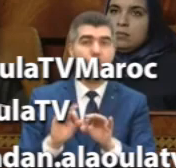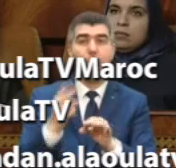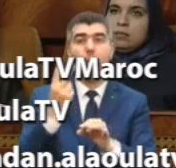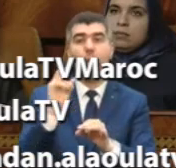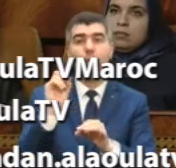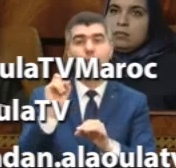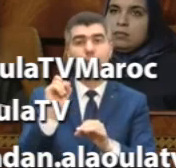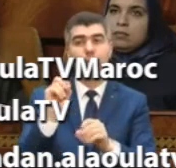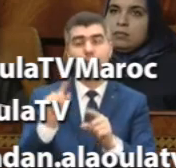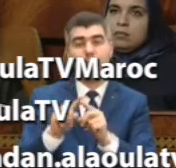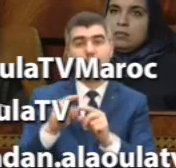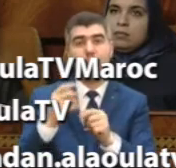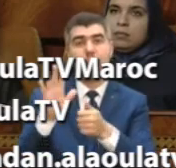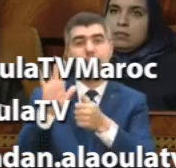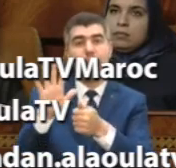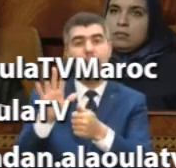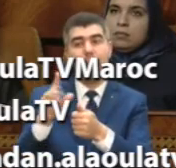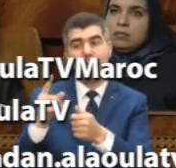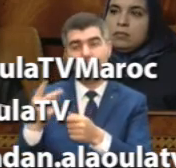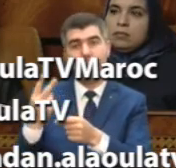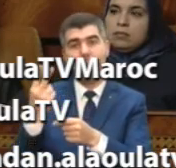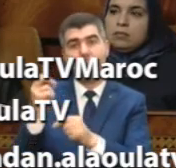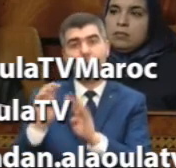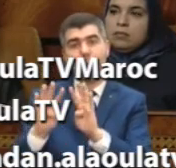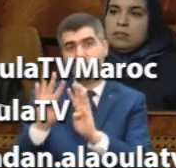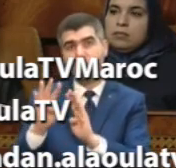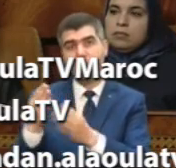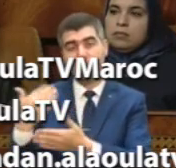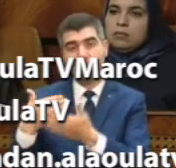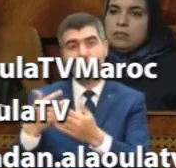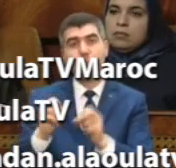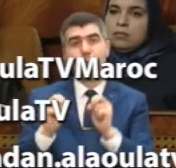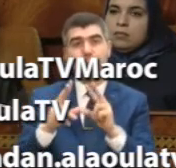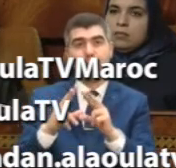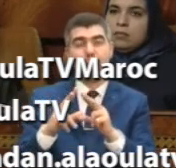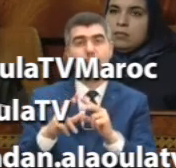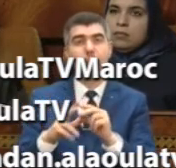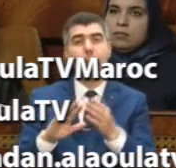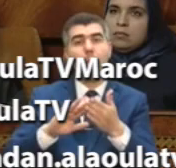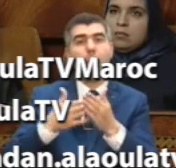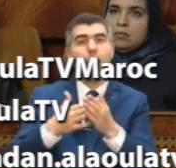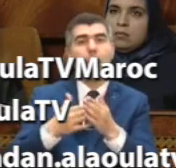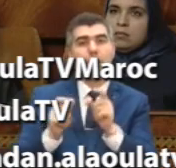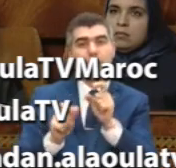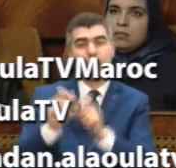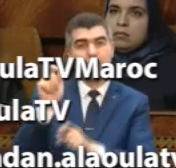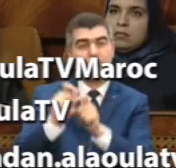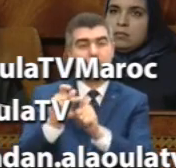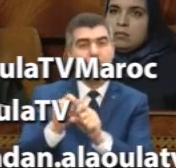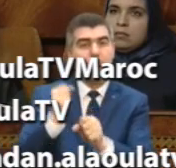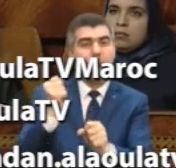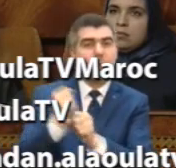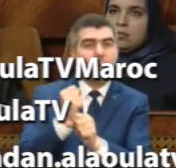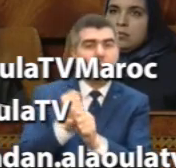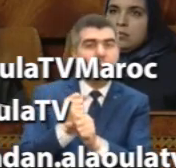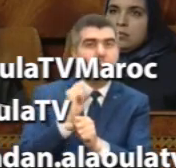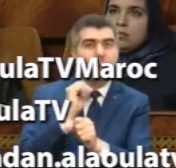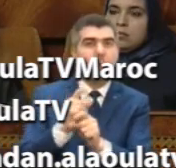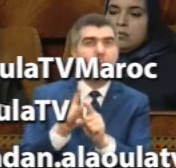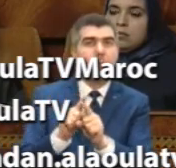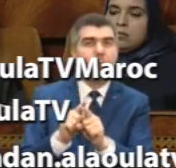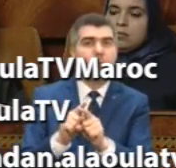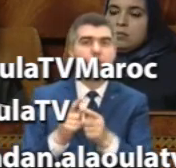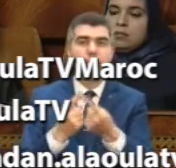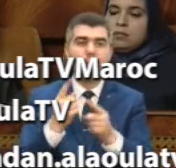واعلنتم على ان عن منصب شاغر اللي هو المنصب ديال الإدارة، وفي والناس الأطر الإدارية المستخدمين ديال هذه المؤسسة كانوا